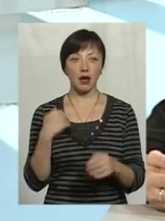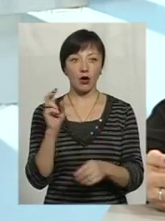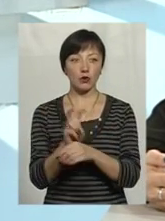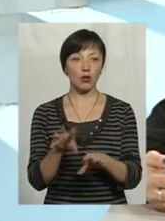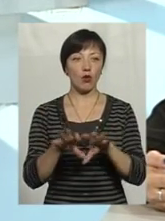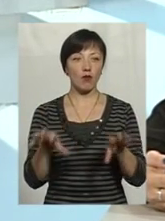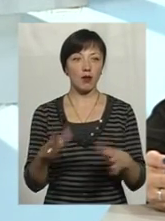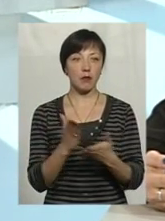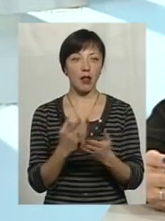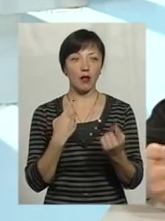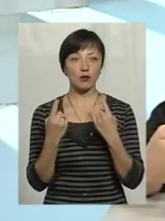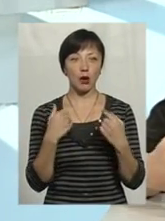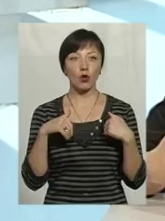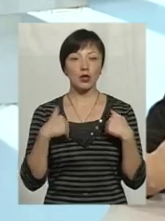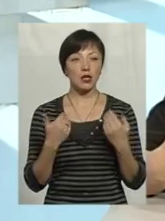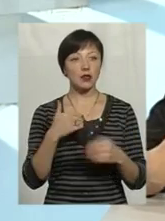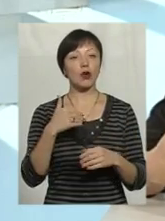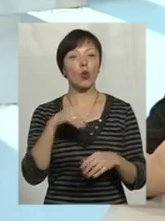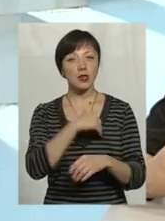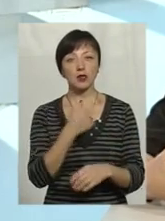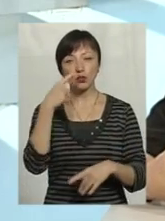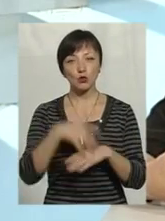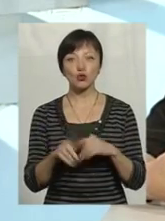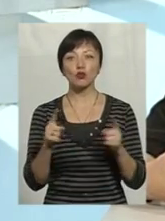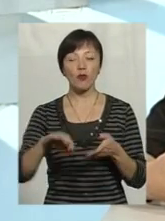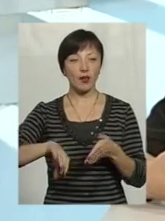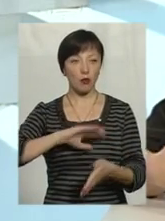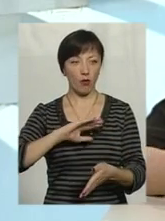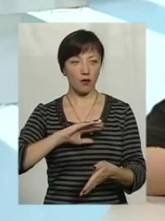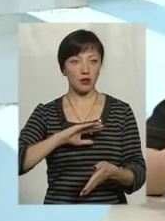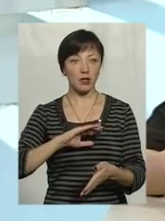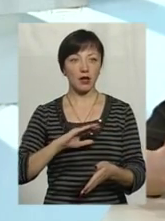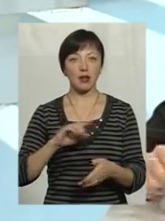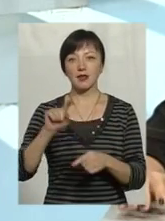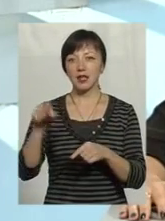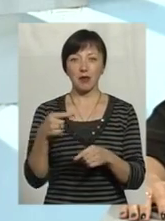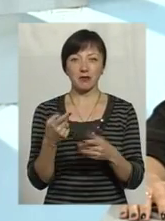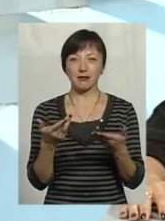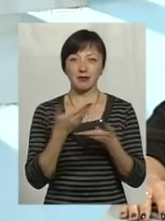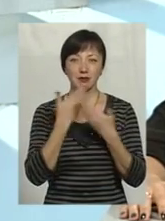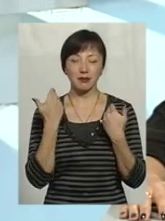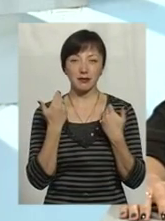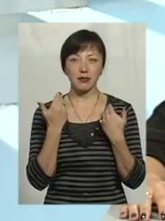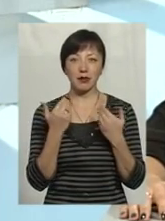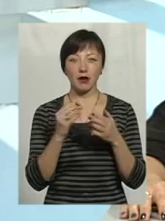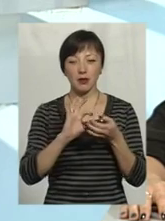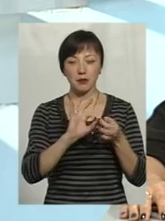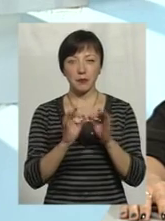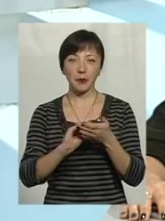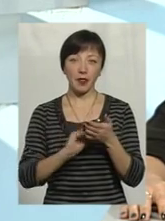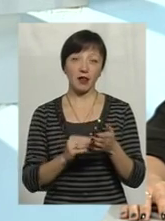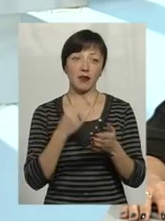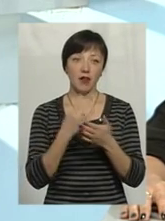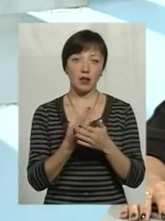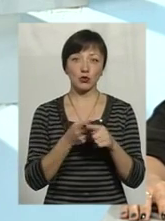до голови і мала розмову, тому що я хотіла зрозуміти, чому відмовлено. Так, в запиті не настільки там обґрунтовано, там вказано,